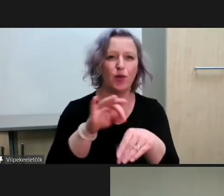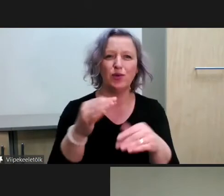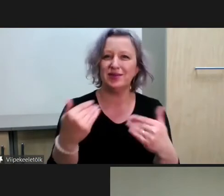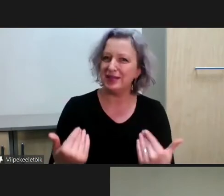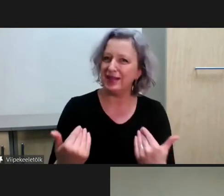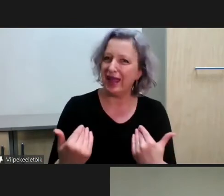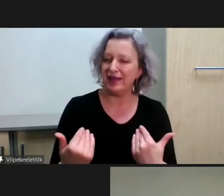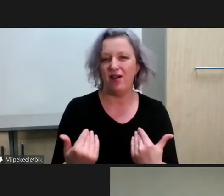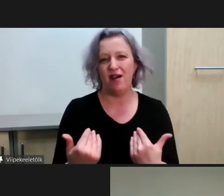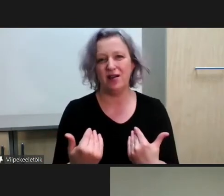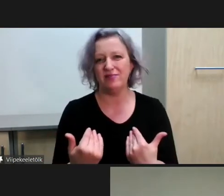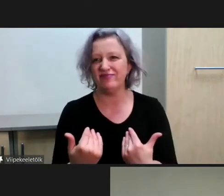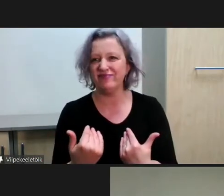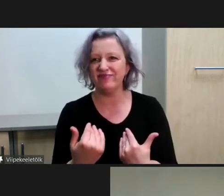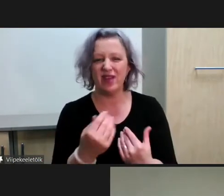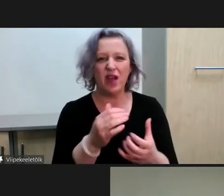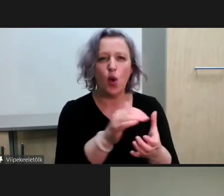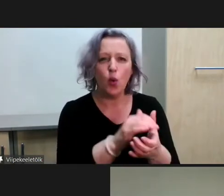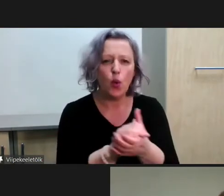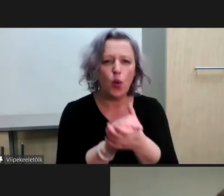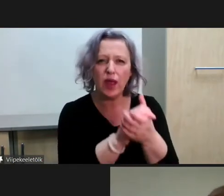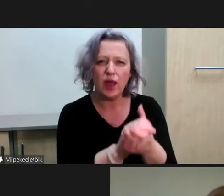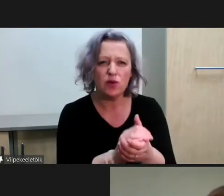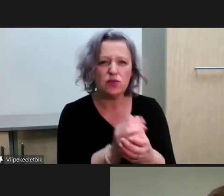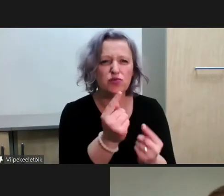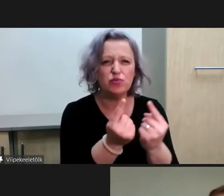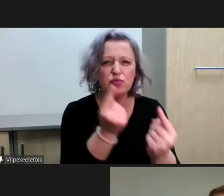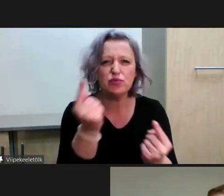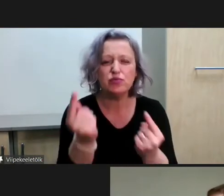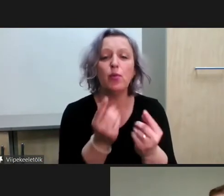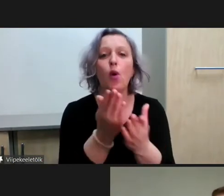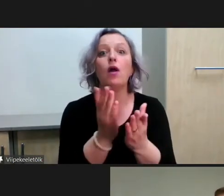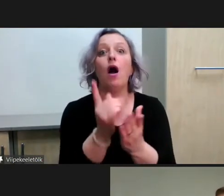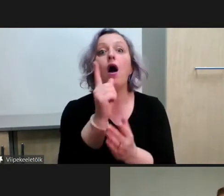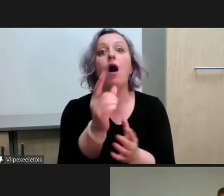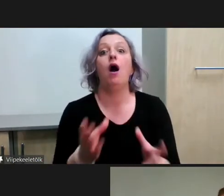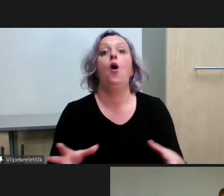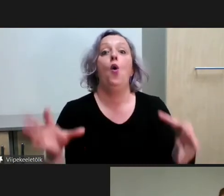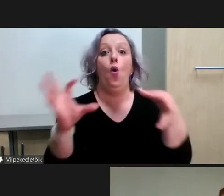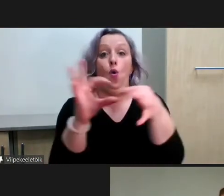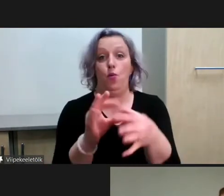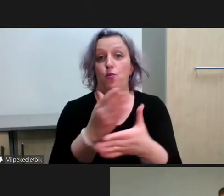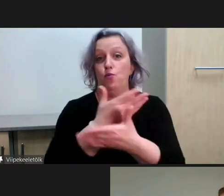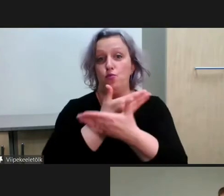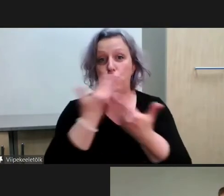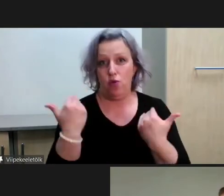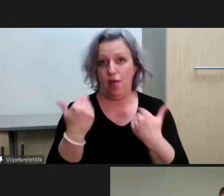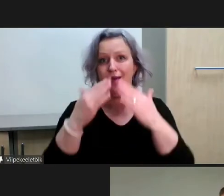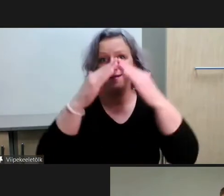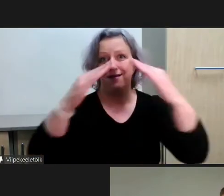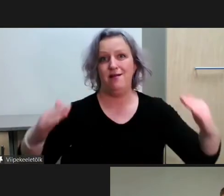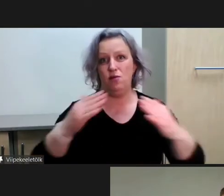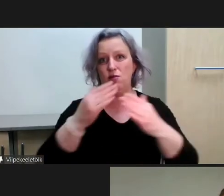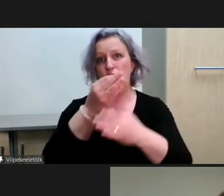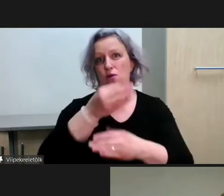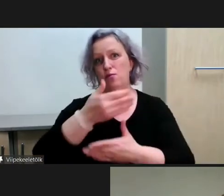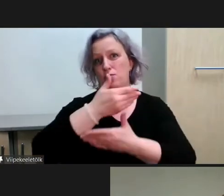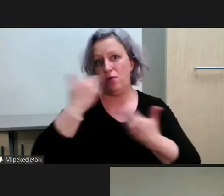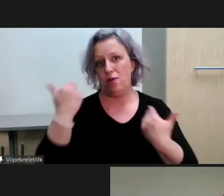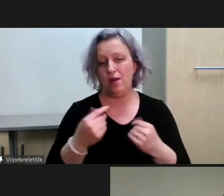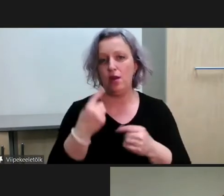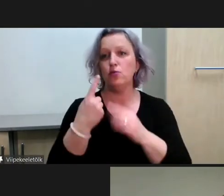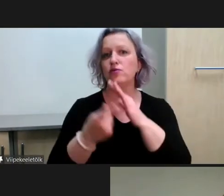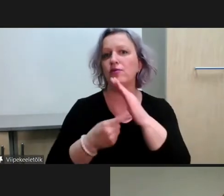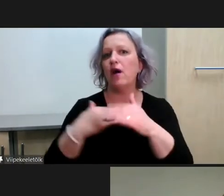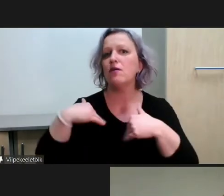on veel üksikuid ühinguid, nad ei ole koondunud katuseks, nii et see on puudu. Ja siis näiteks ei ole kahjuks ka